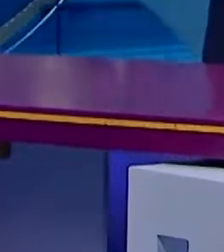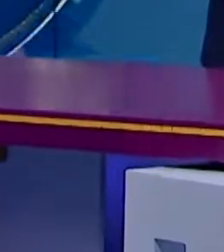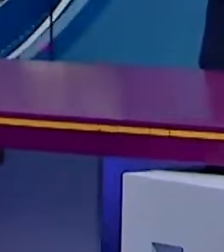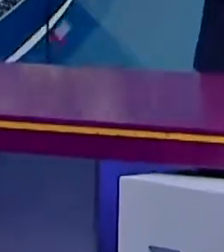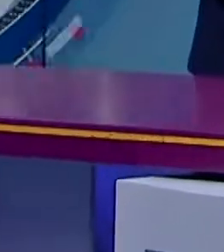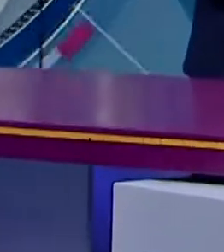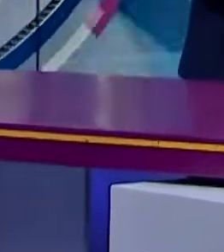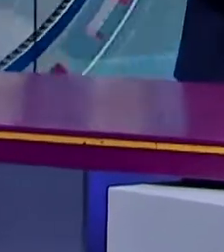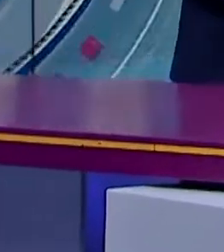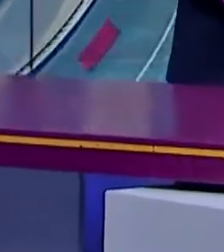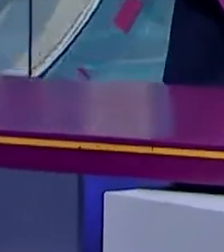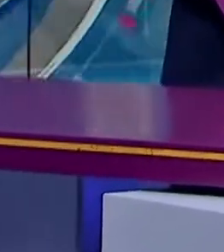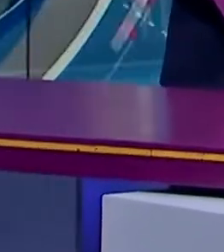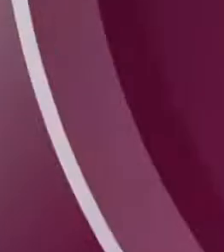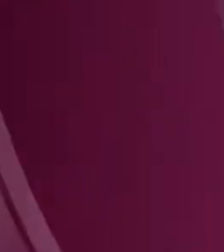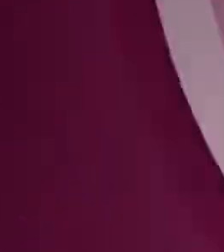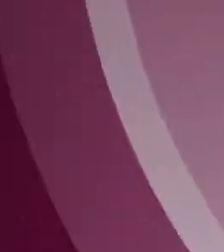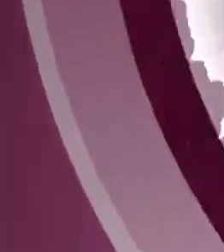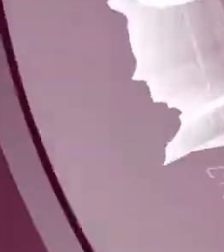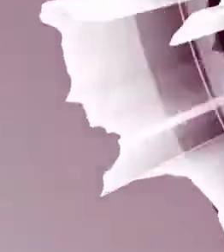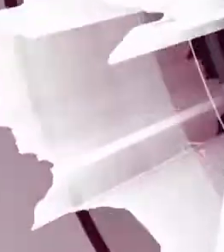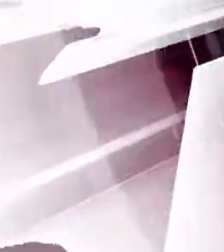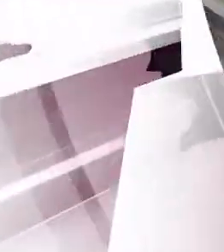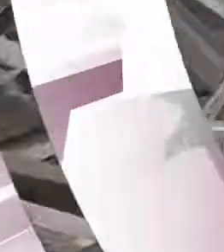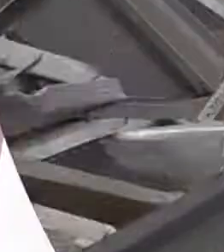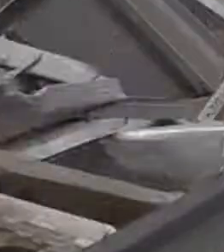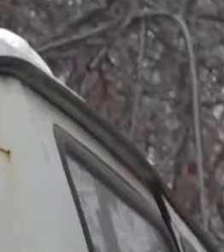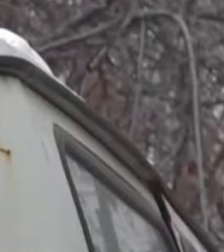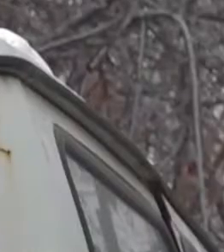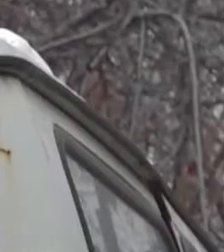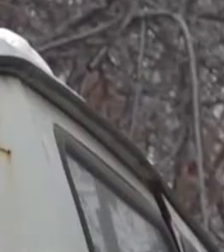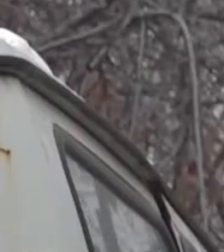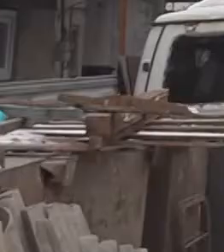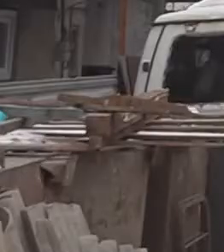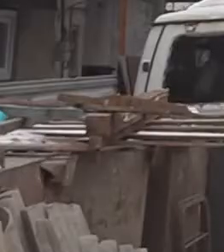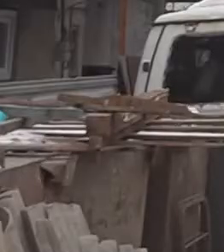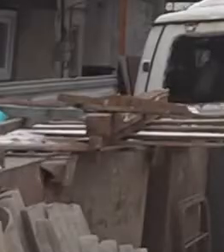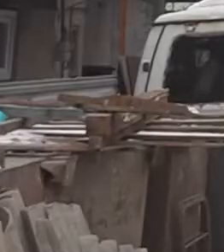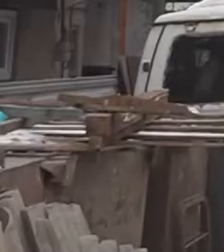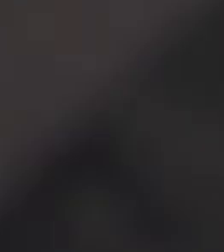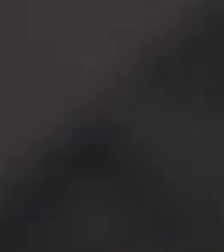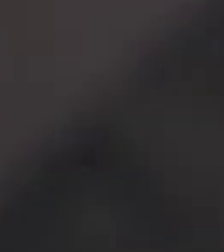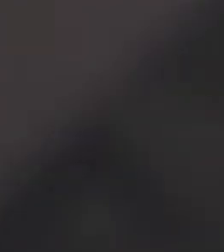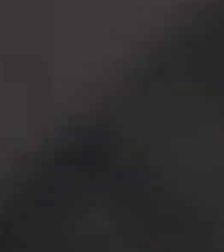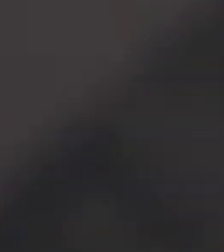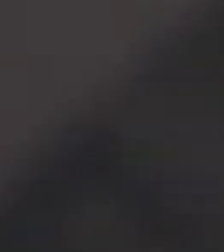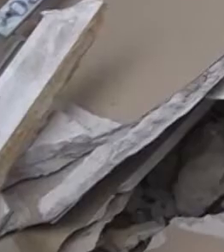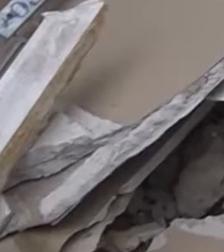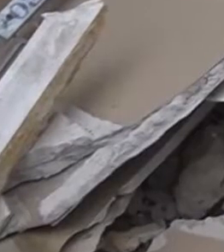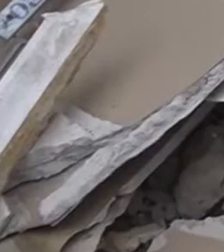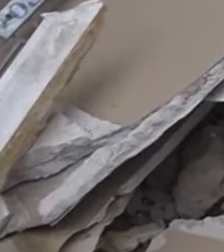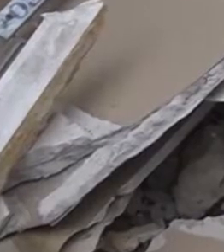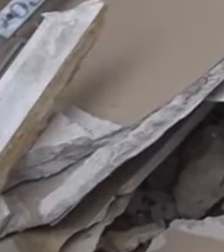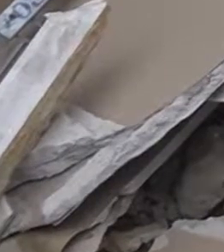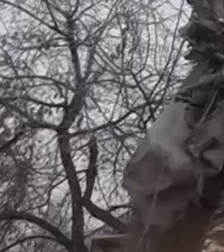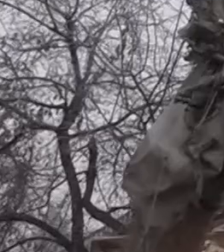Продолжаем информационный час на телеканале Алматы. ЧП в частном секторе Алматы. Из-за чего произошел хлопок газовоздушной